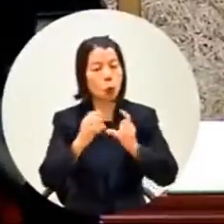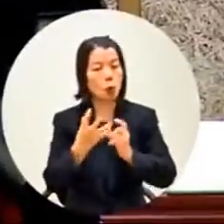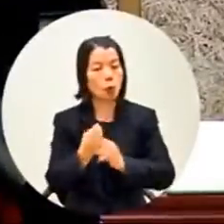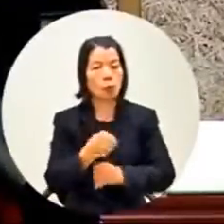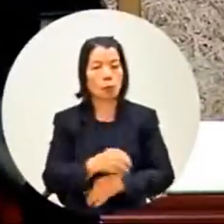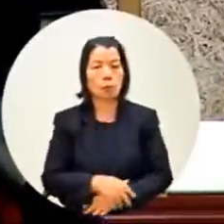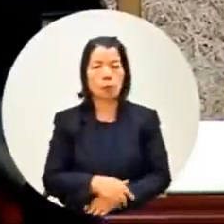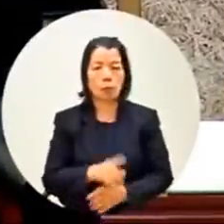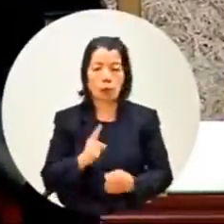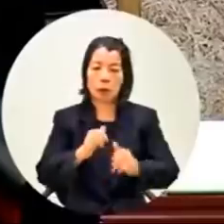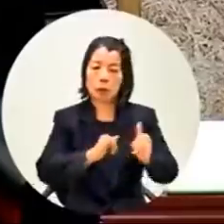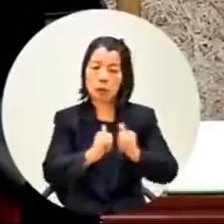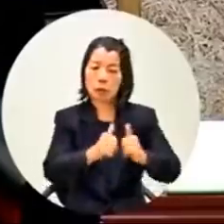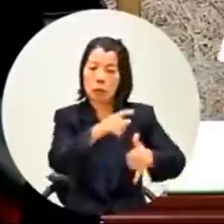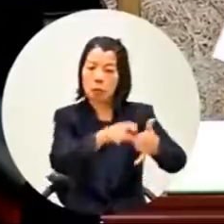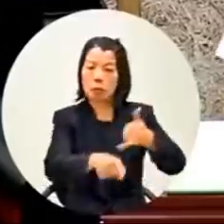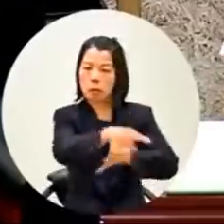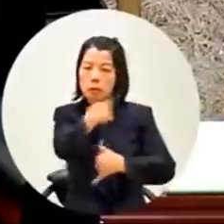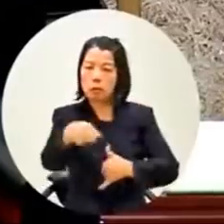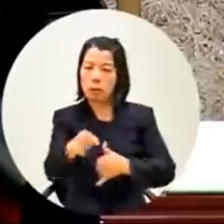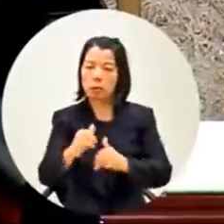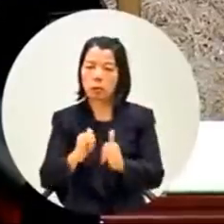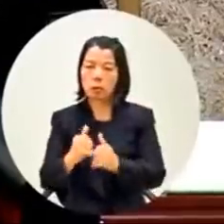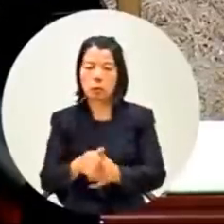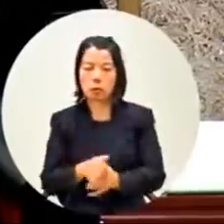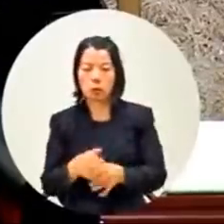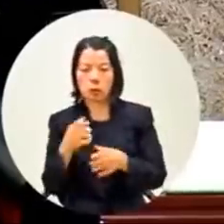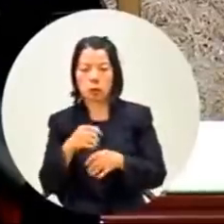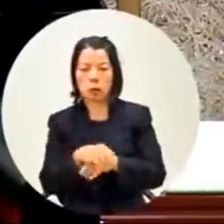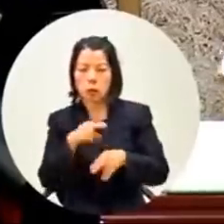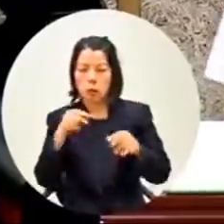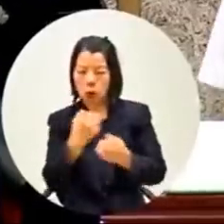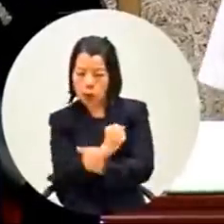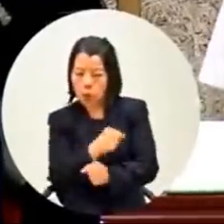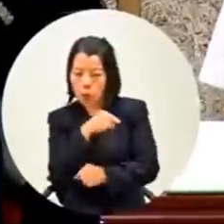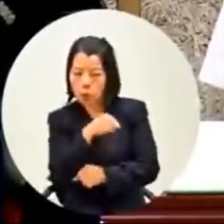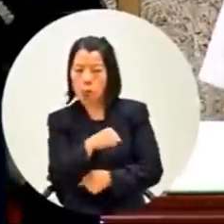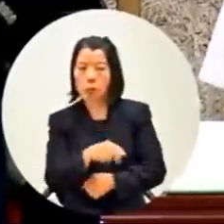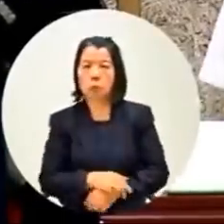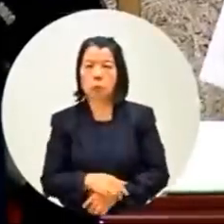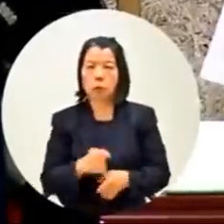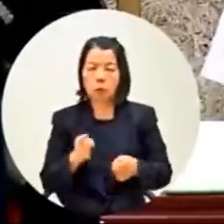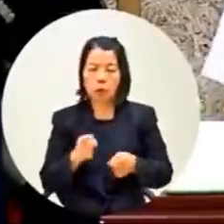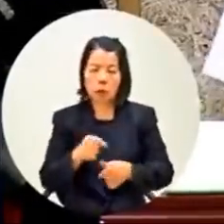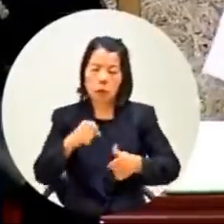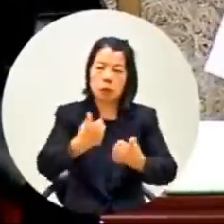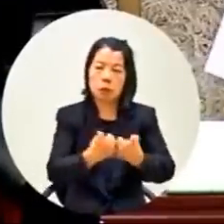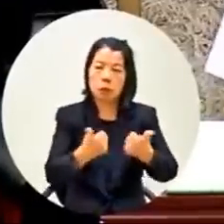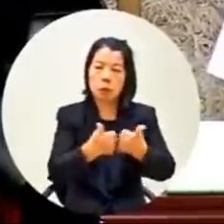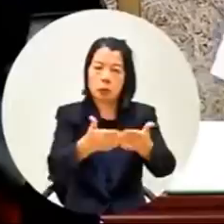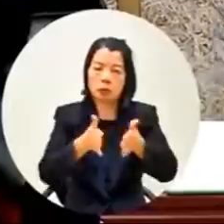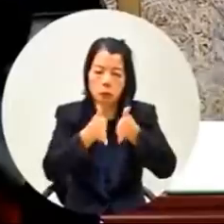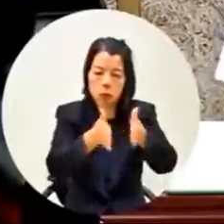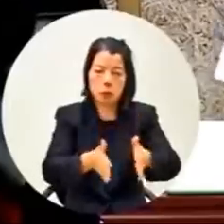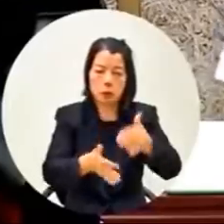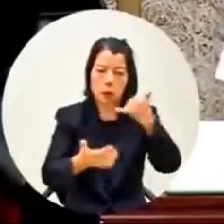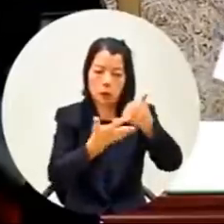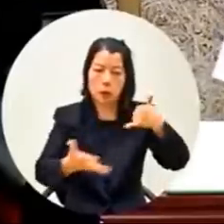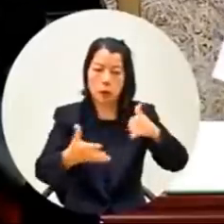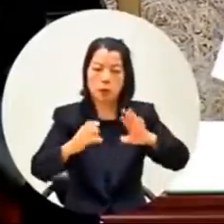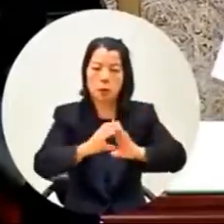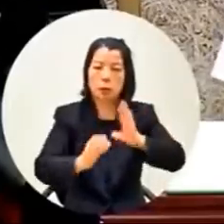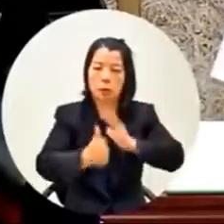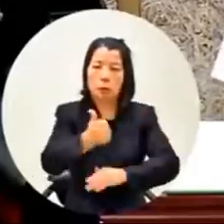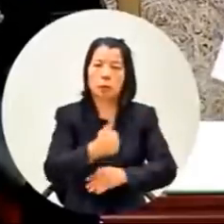会瞩目的案件，工程会在上个月才针对海洋局的前局长已经认定